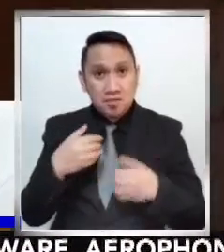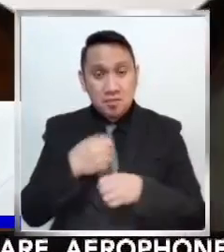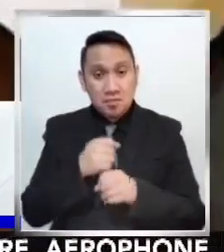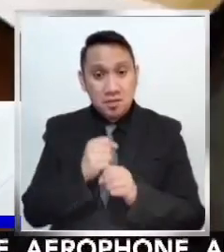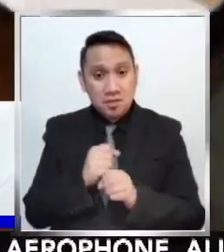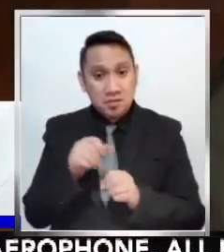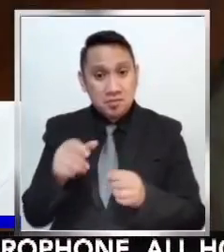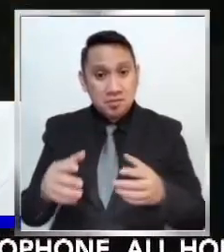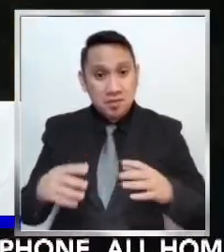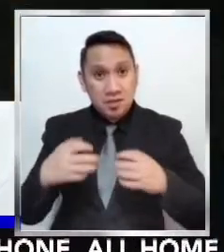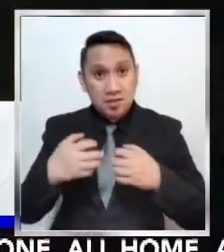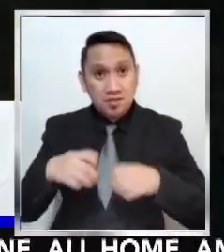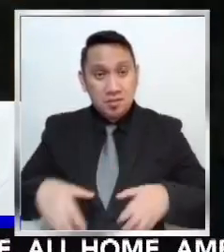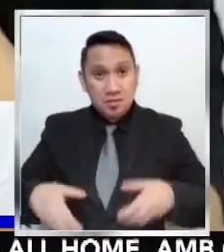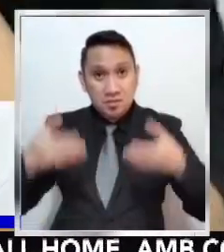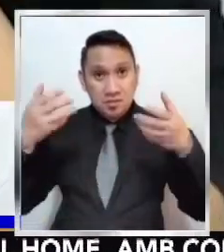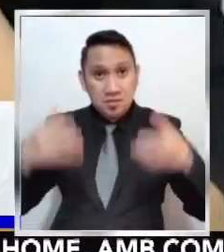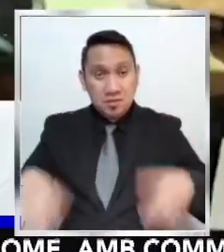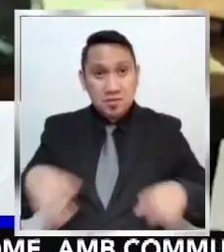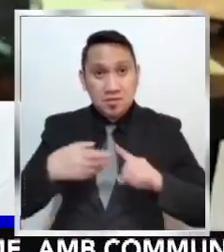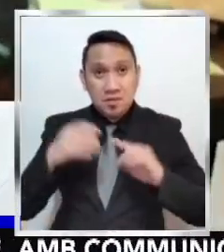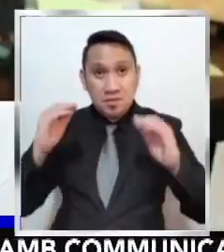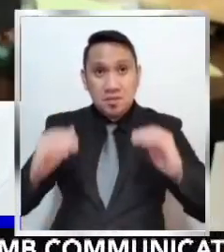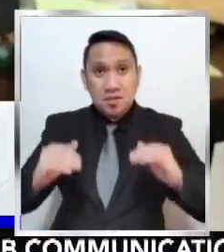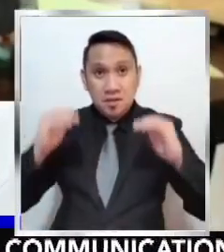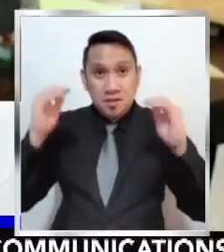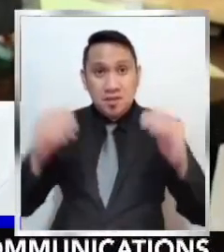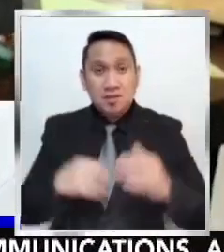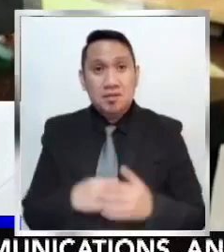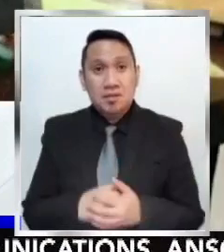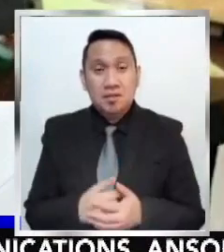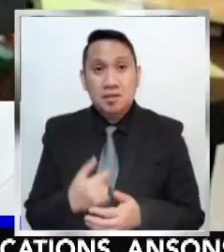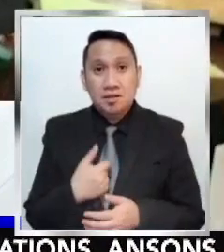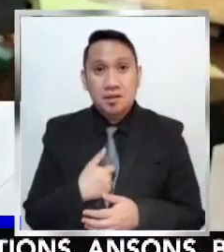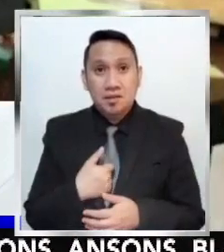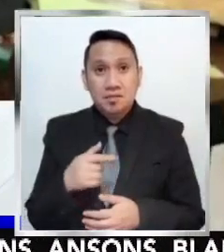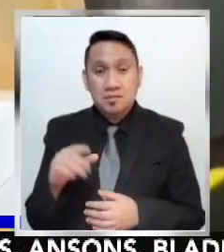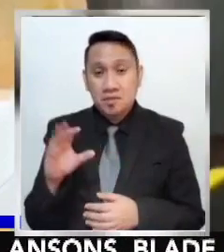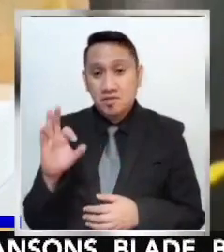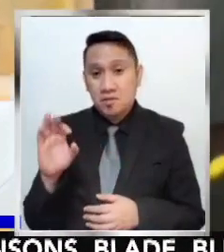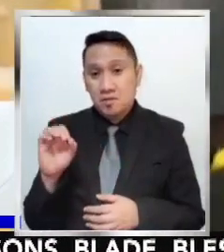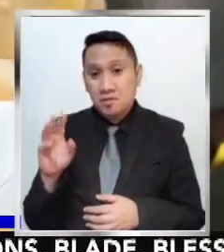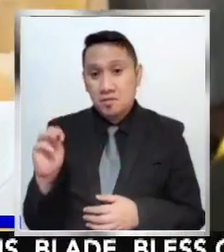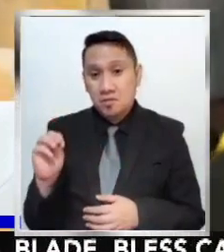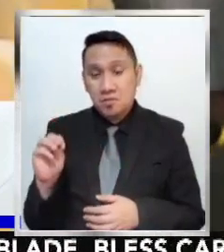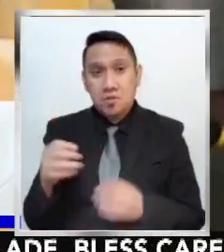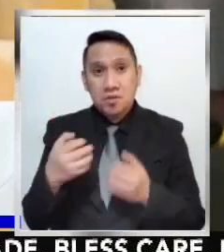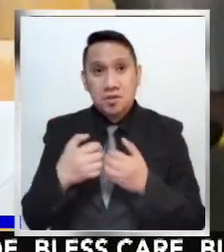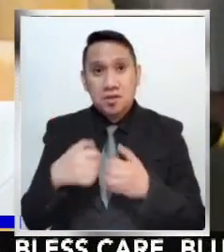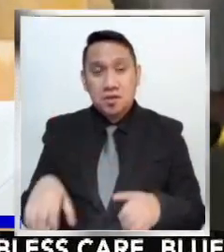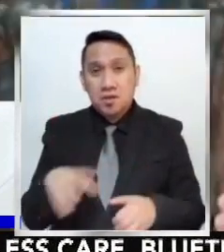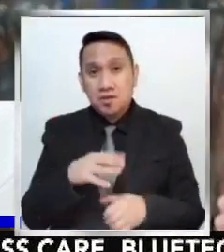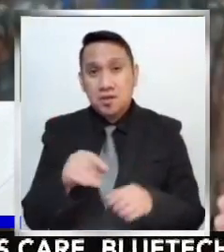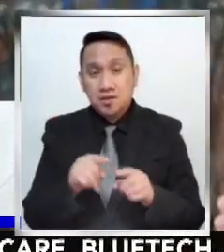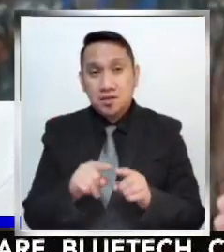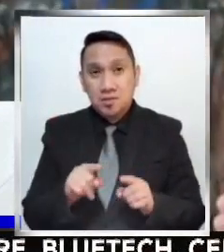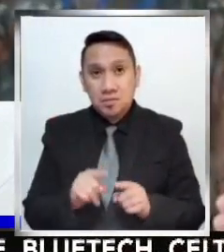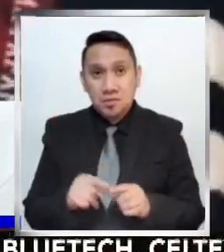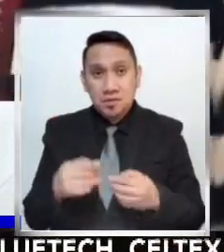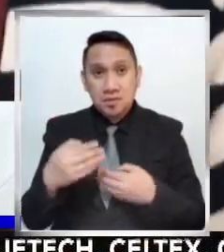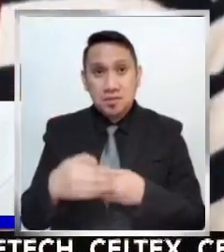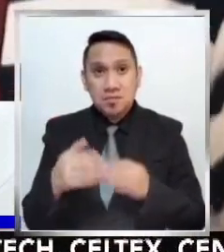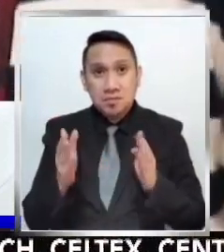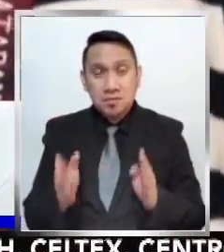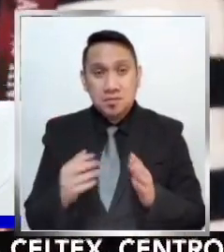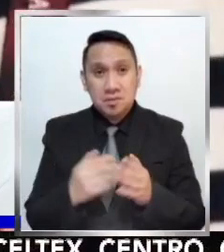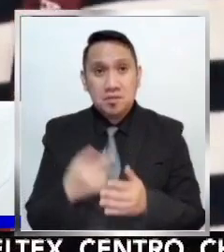mabasag kung ilalaglag ito mula sa mataas na lugar. Yung sa aming binalot lang namin sa foam yung egg tapos nilagay sa isang cardboard na box. Gumamit kami ng sticks